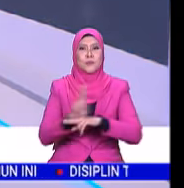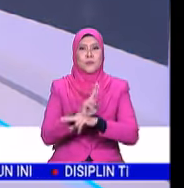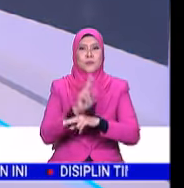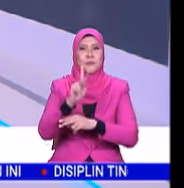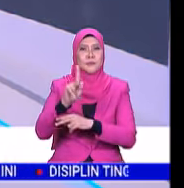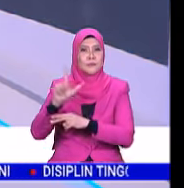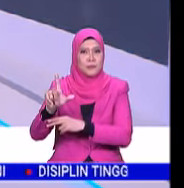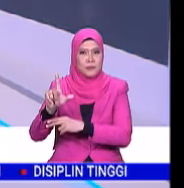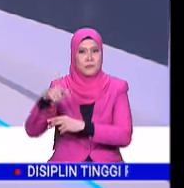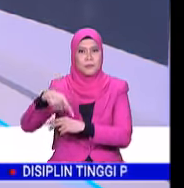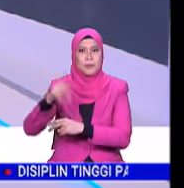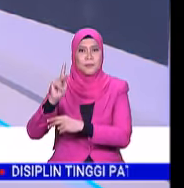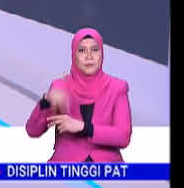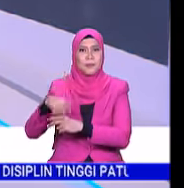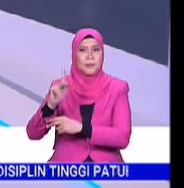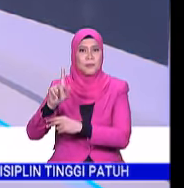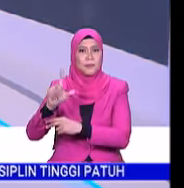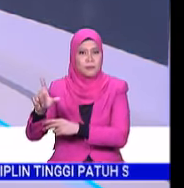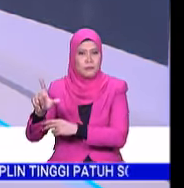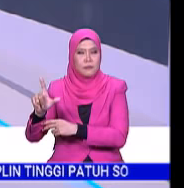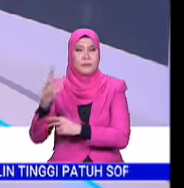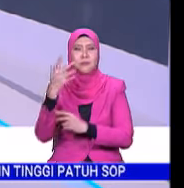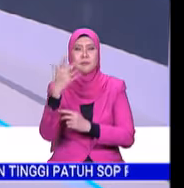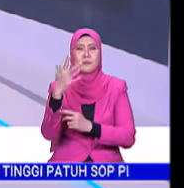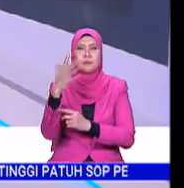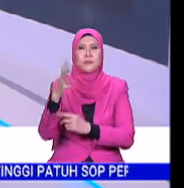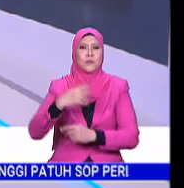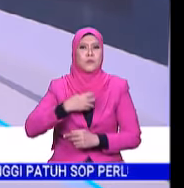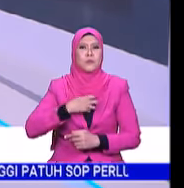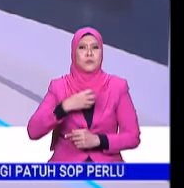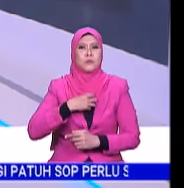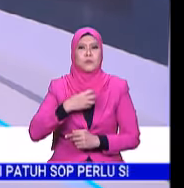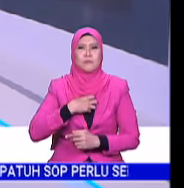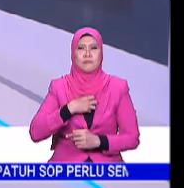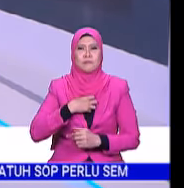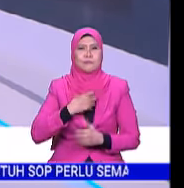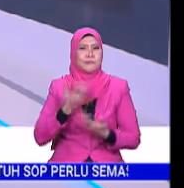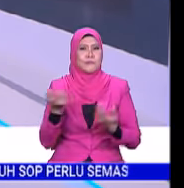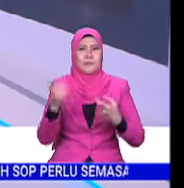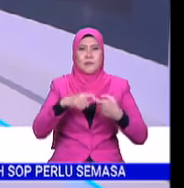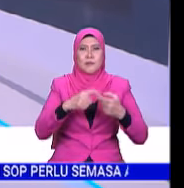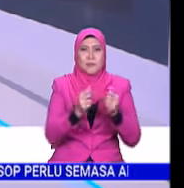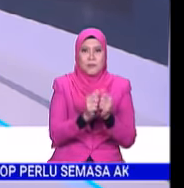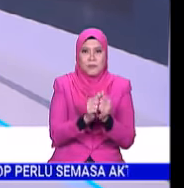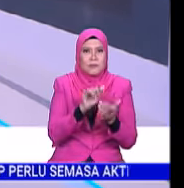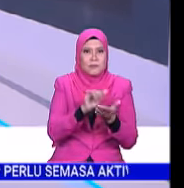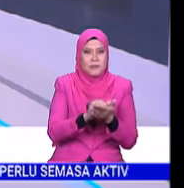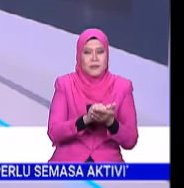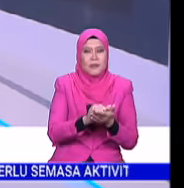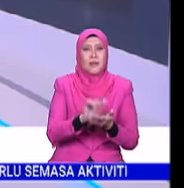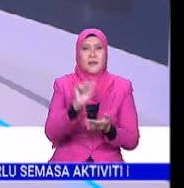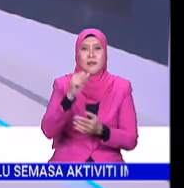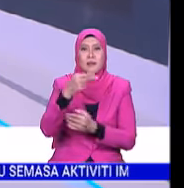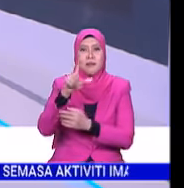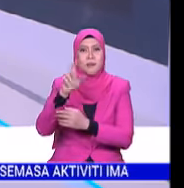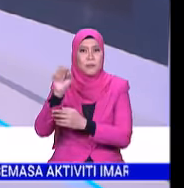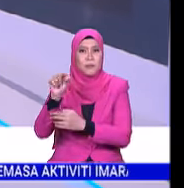Kuala Lumpur PKPKL, 15 aduan diterima berhubung perkara itu hanya dalam tempoh sebulan.